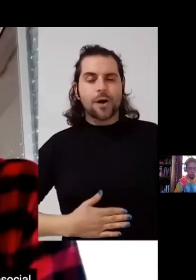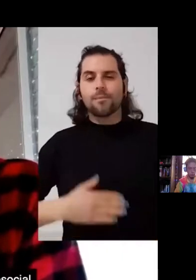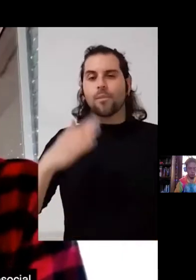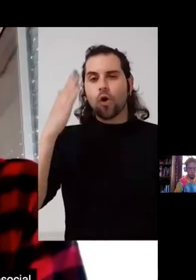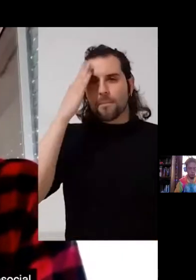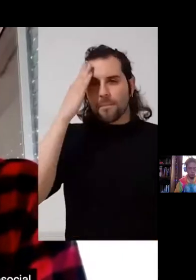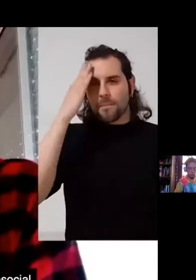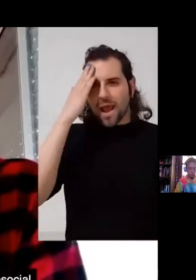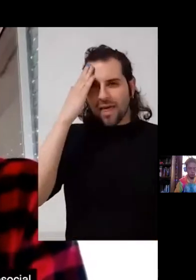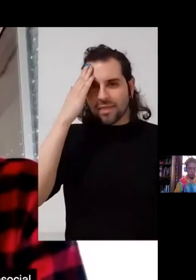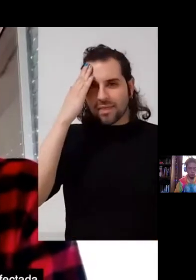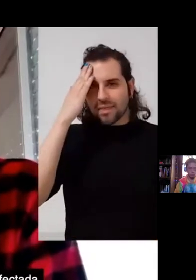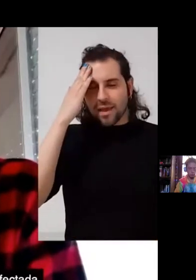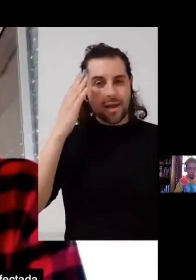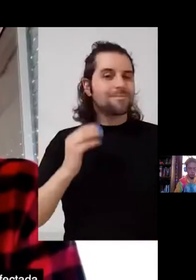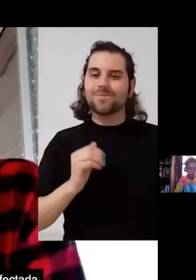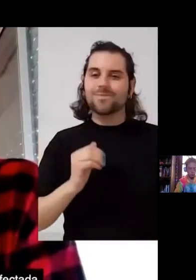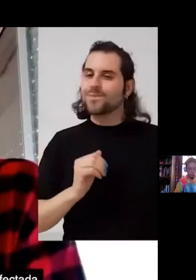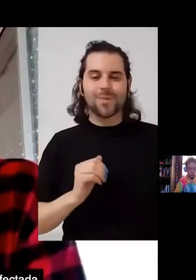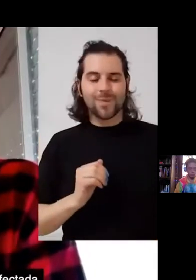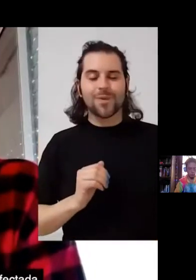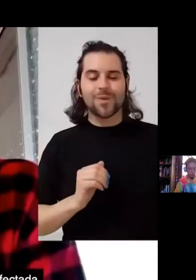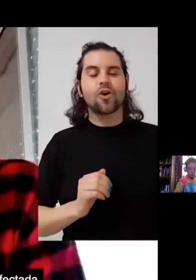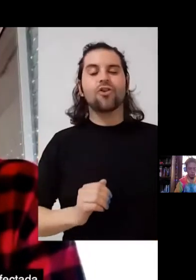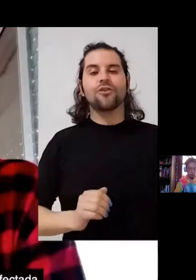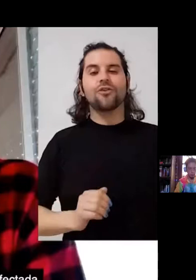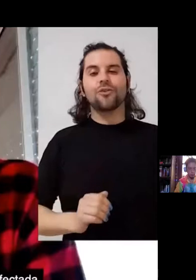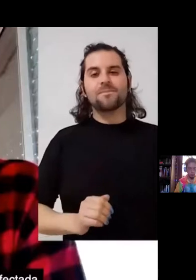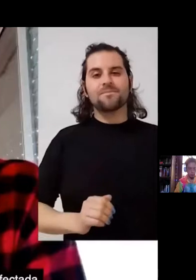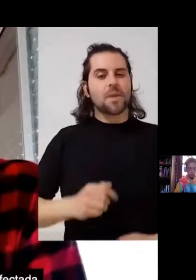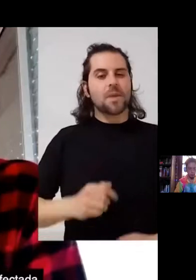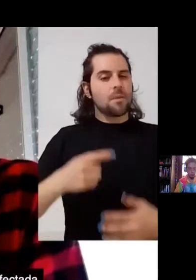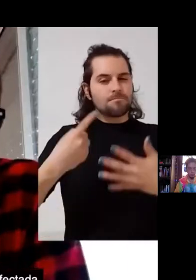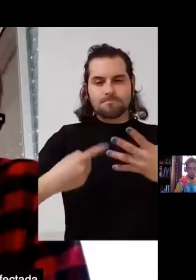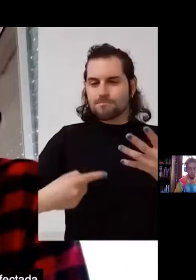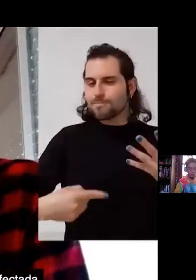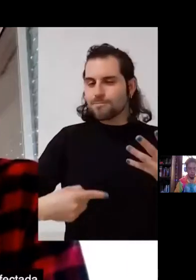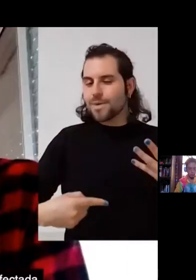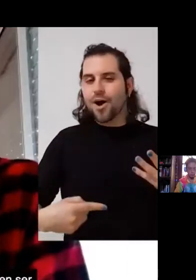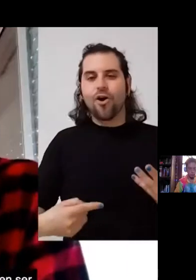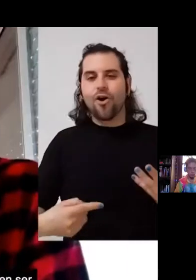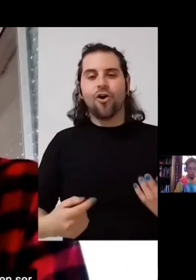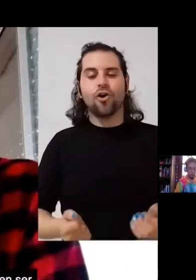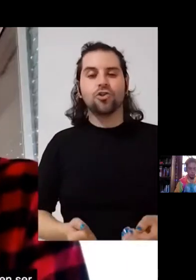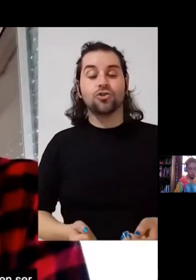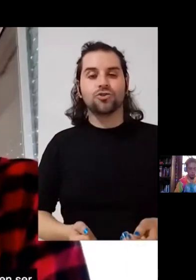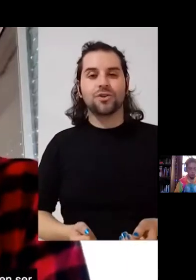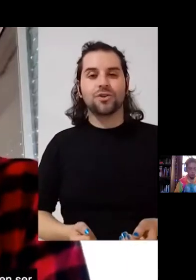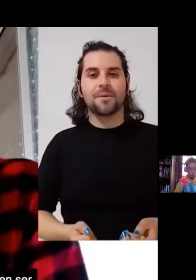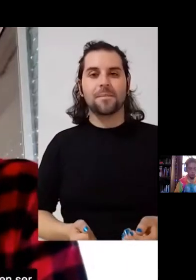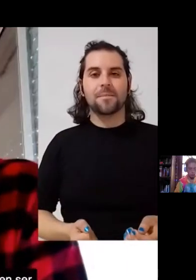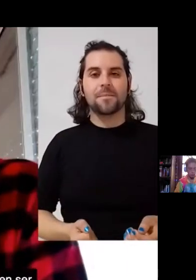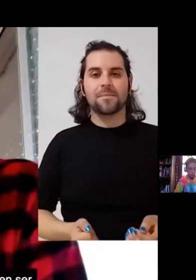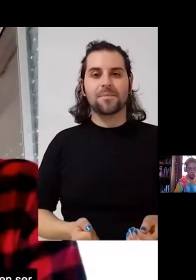anatomique ou psychosociale, mais aussi on le voit